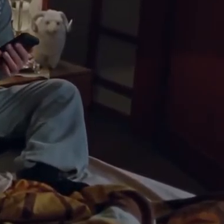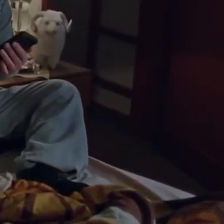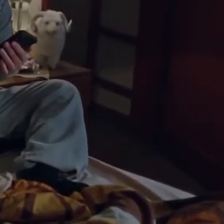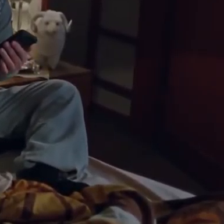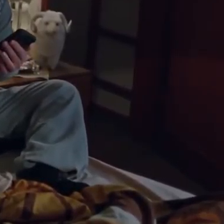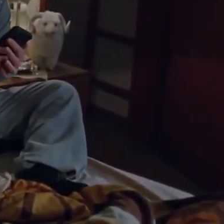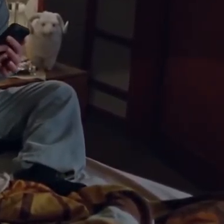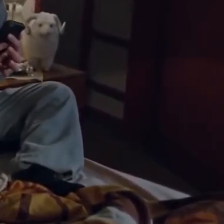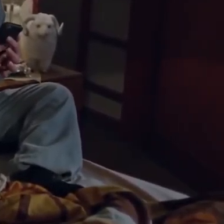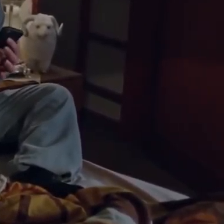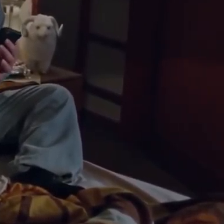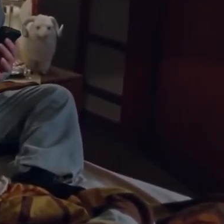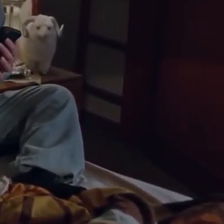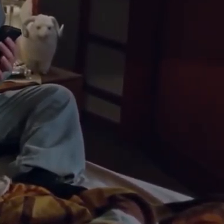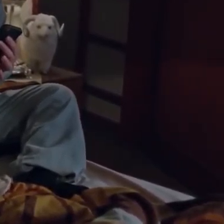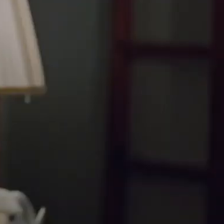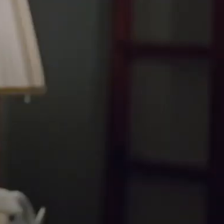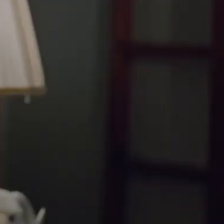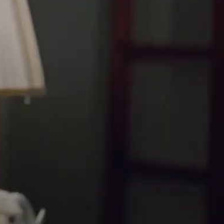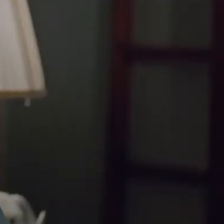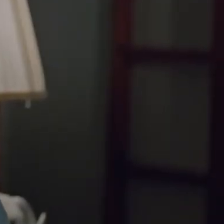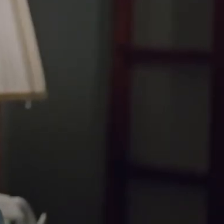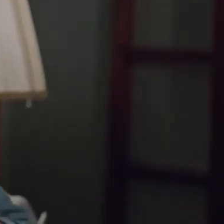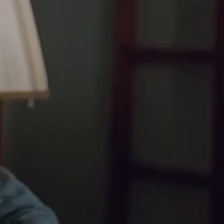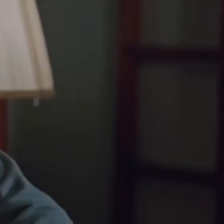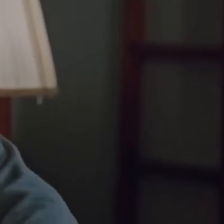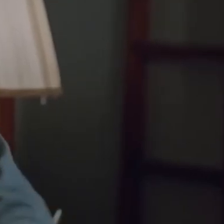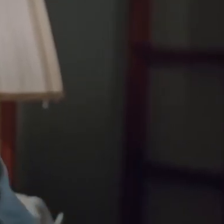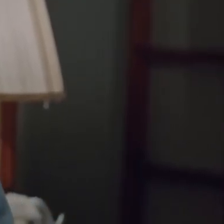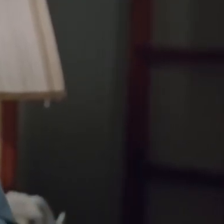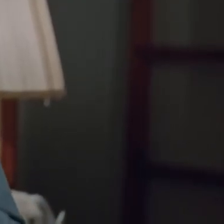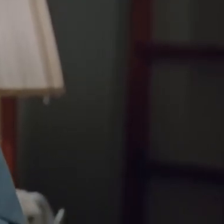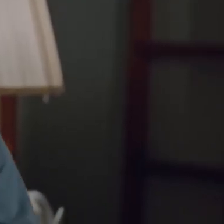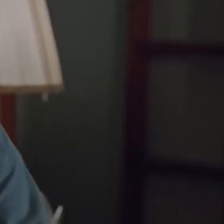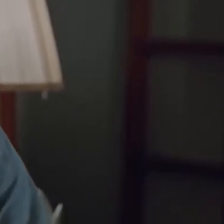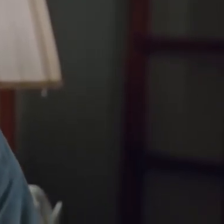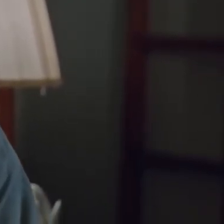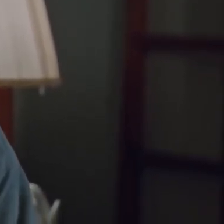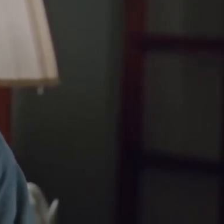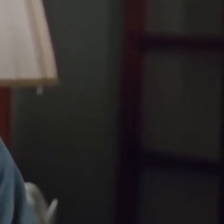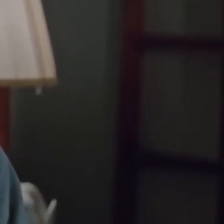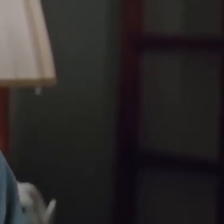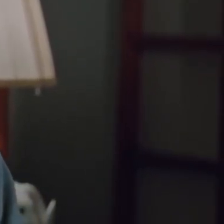Komodinde beyaz bir koç biblosu, yatağın başucunda kız kulesinin resmedildiği bir tablo.